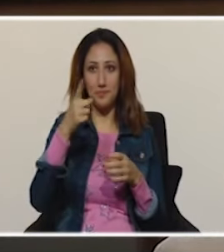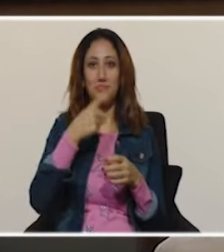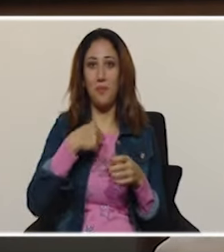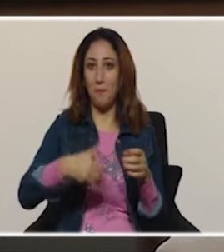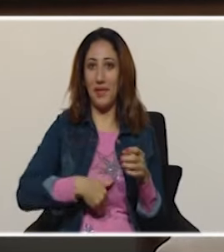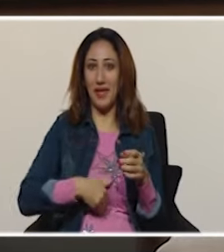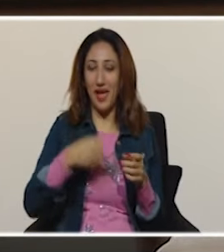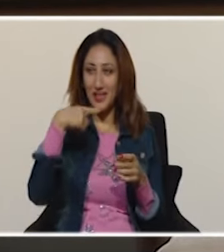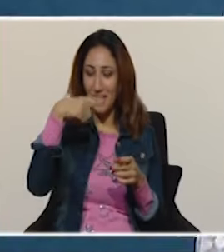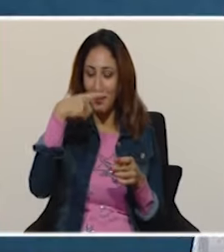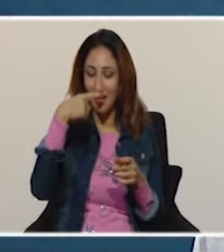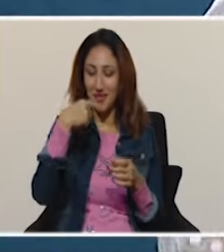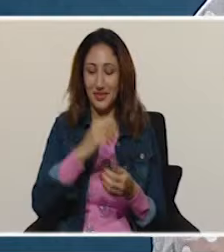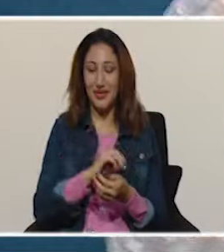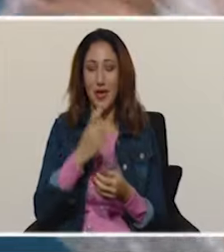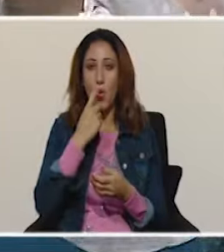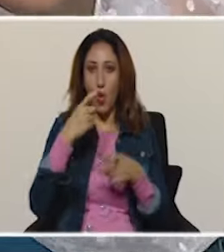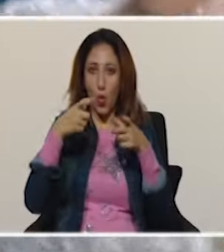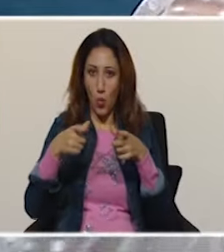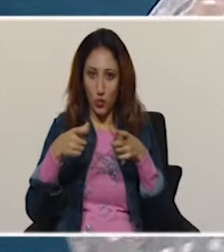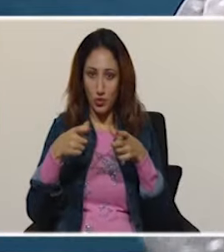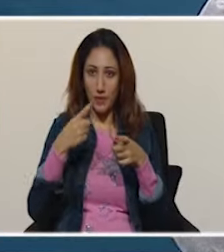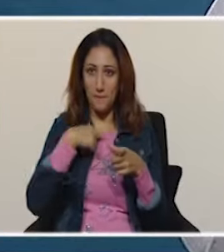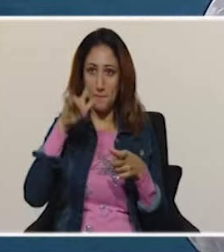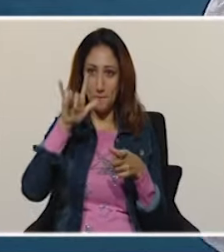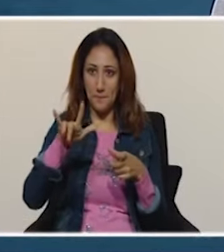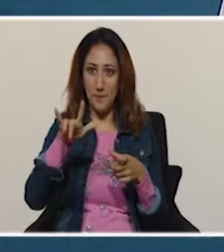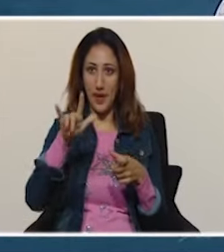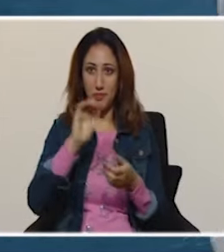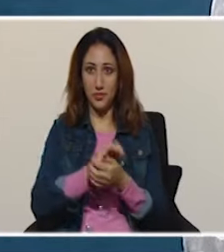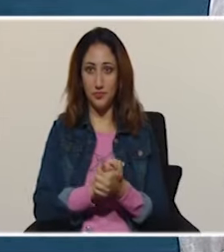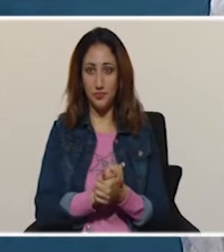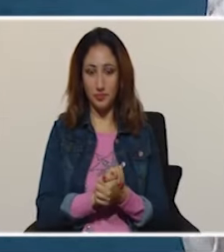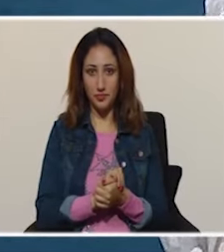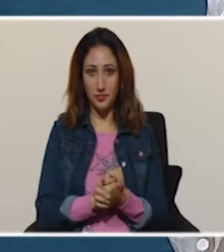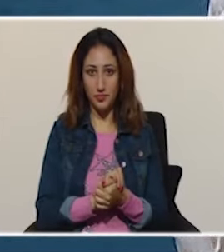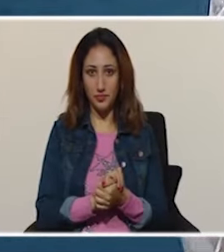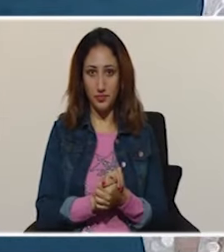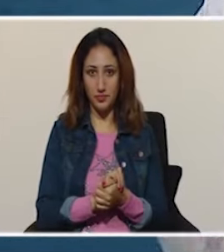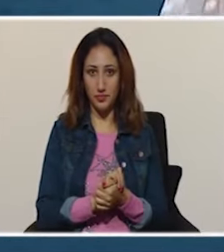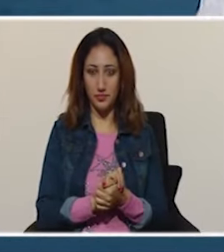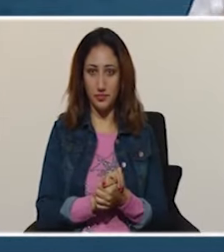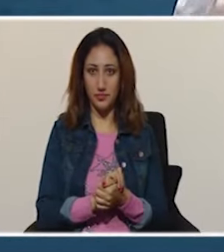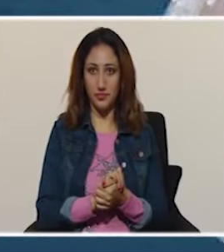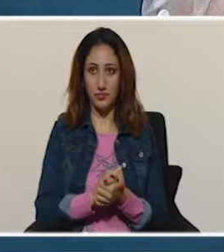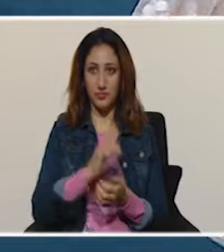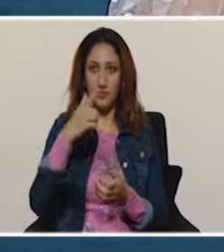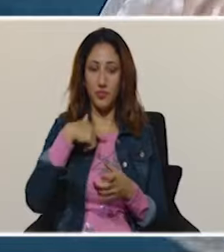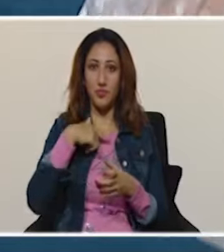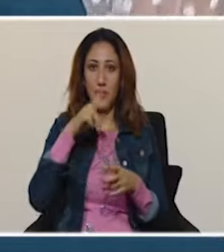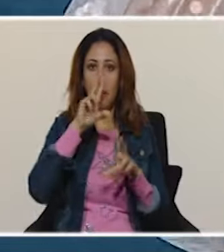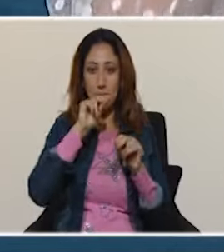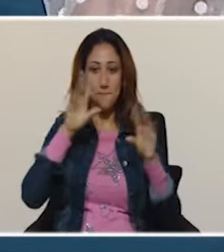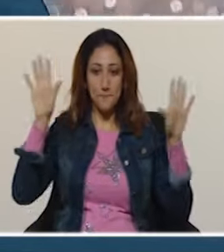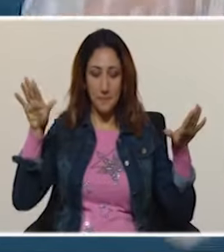اللذين. بعدين كشري وخلاص، تكمل كشري لانه يعني بعد كده ما ينفعش تدي فرصه للمطبخ المصري لانه يعني بصير بط حمام، حمام